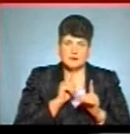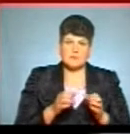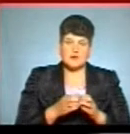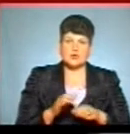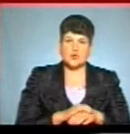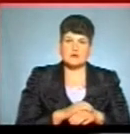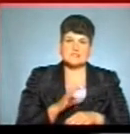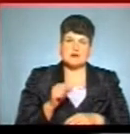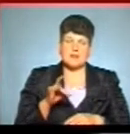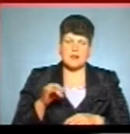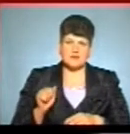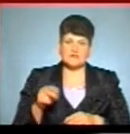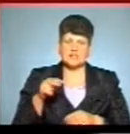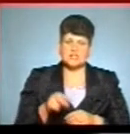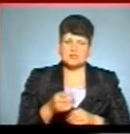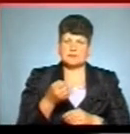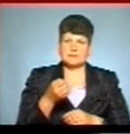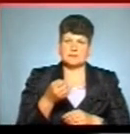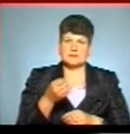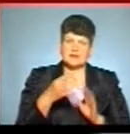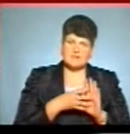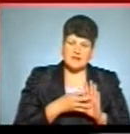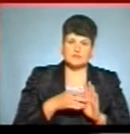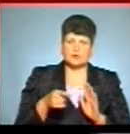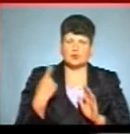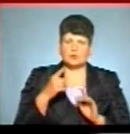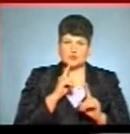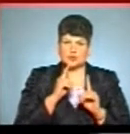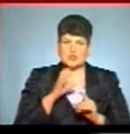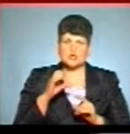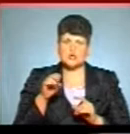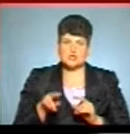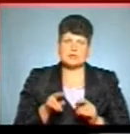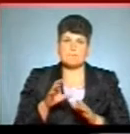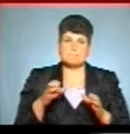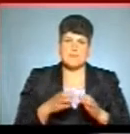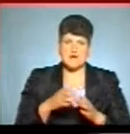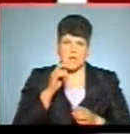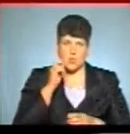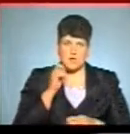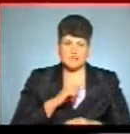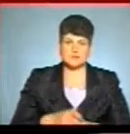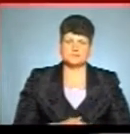«Добрий самарянин». У 2009-му – до Тернопільської обласної ради від Соцпартії України.